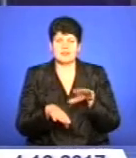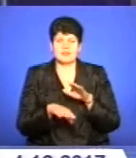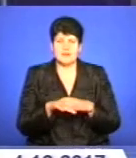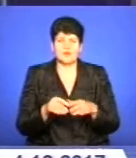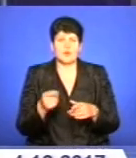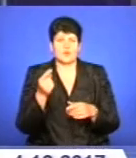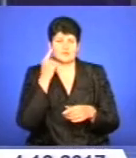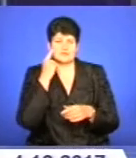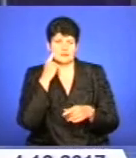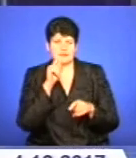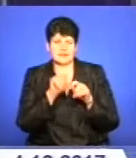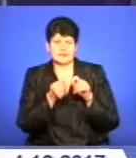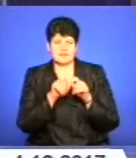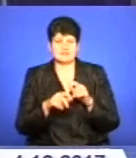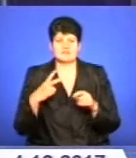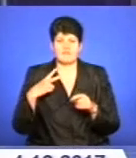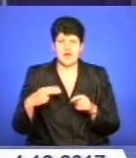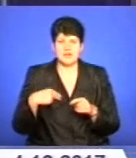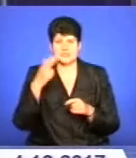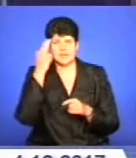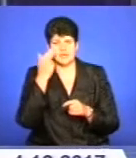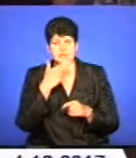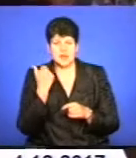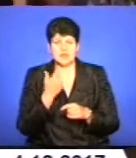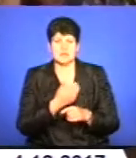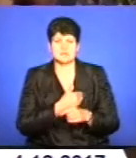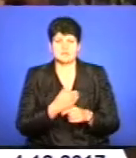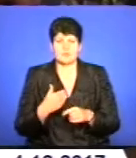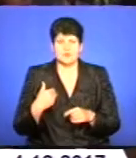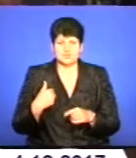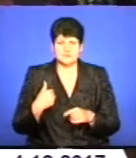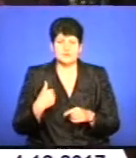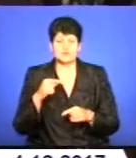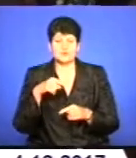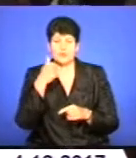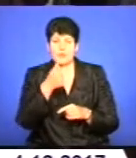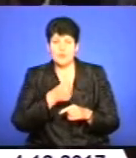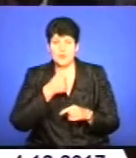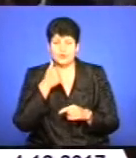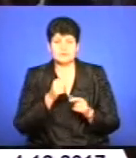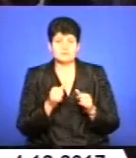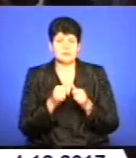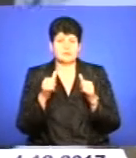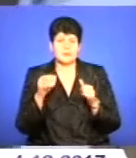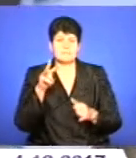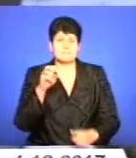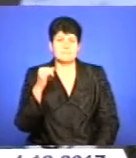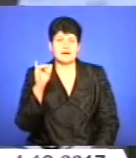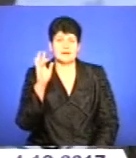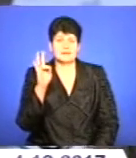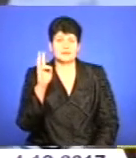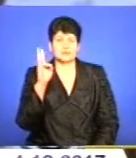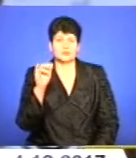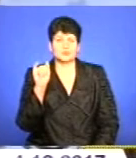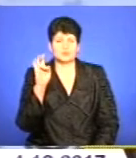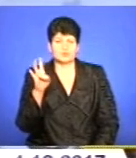із європейських країн – Франції, Італії та Польщі. Цьогоріч на виставці найпоширеніша порода мейн-кун. Ці коти відомі